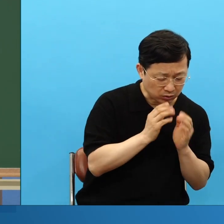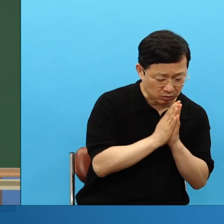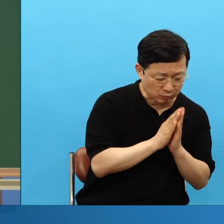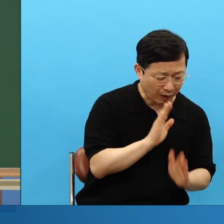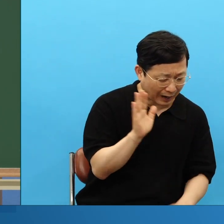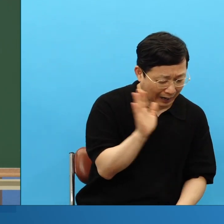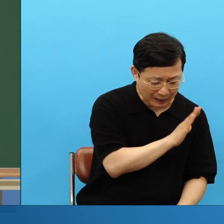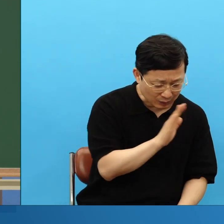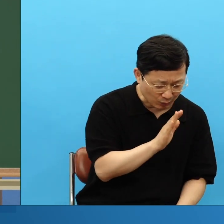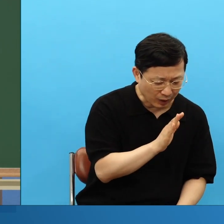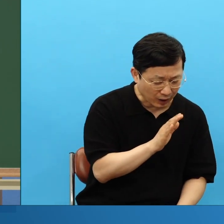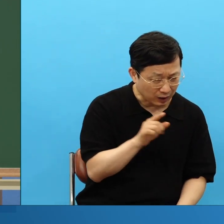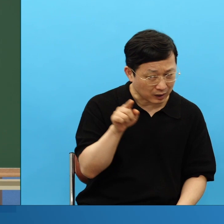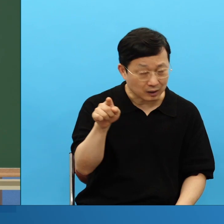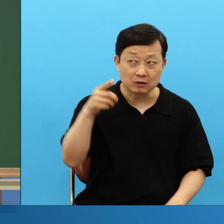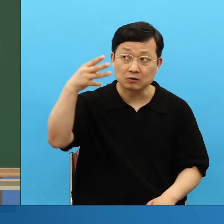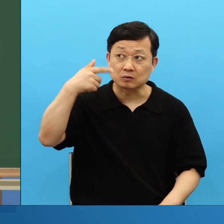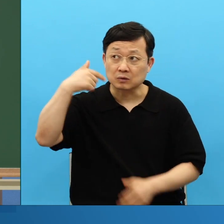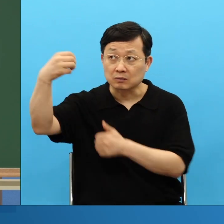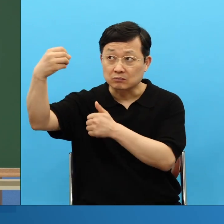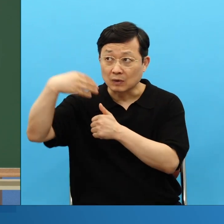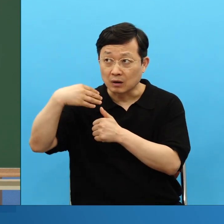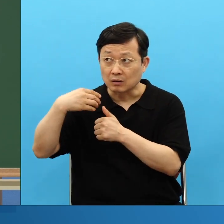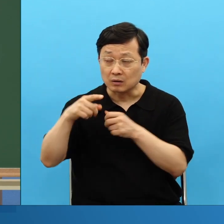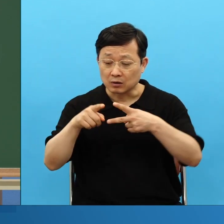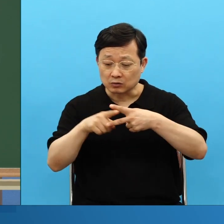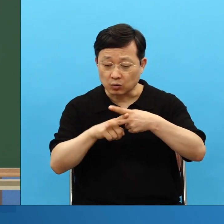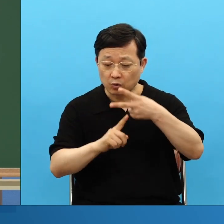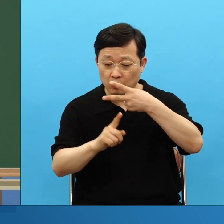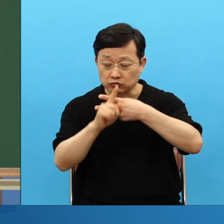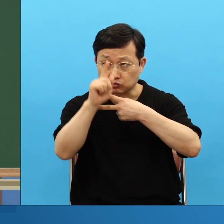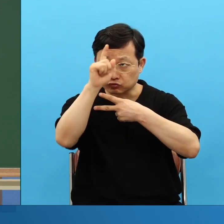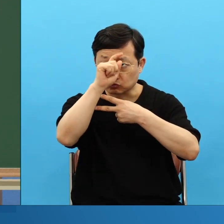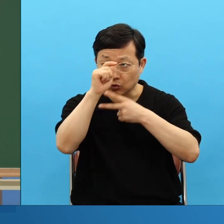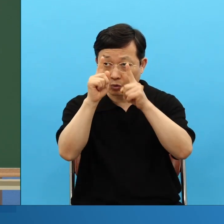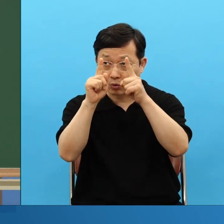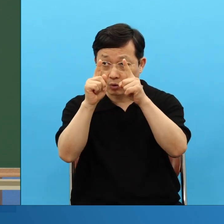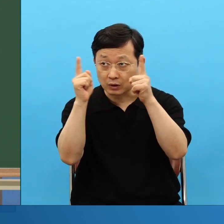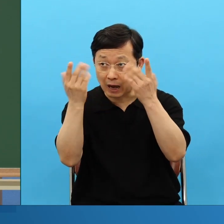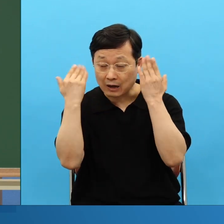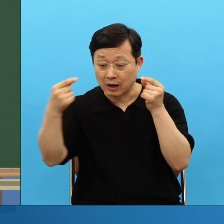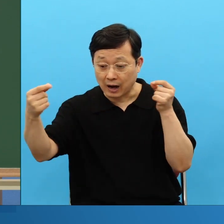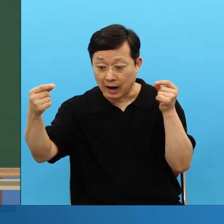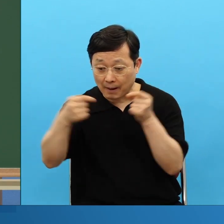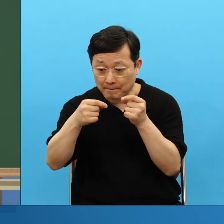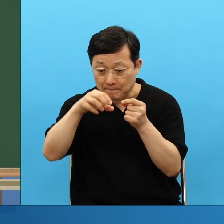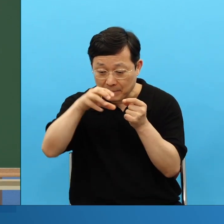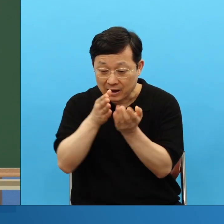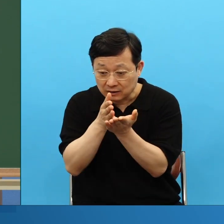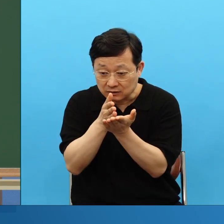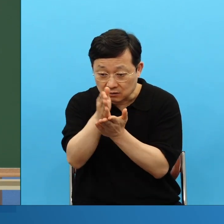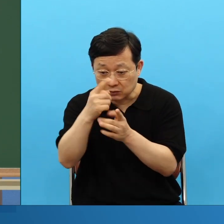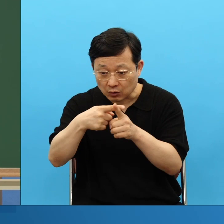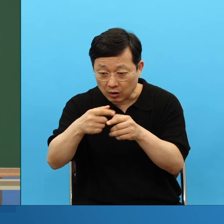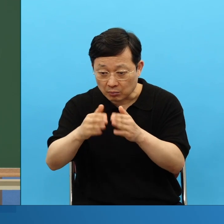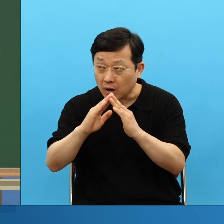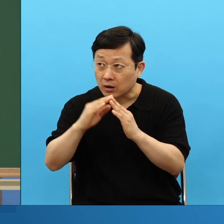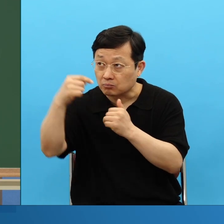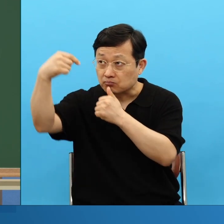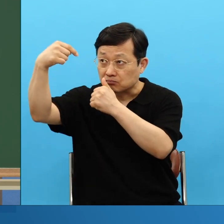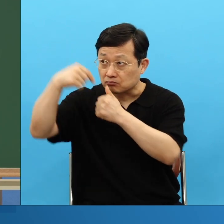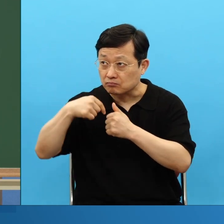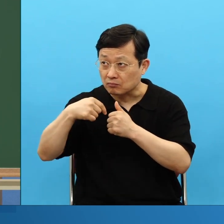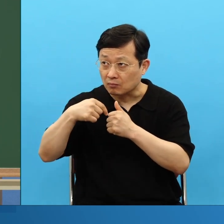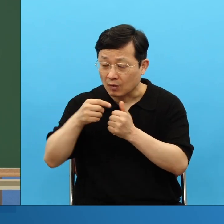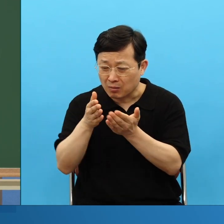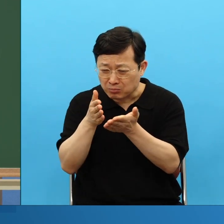초, 중, 고등학교, 대학 앞에 전문교회가 필요하다. 본격적으로 전문성 있는 전도할